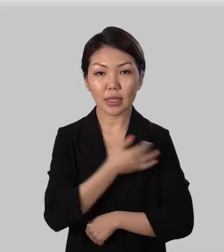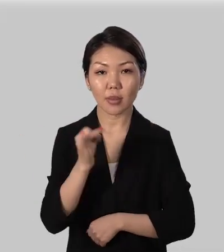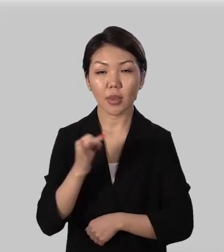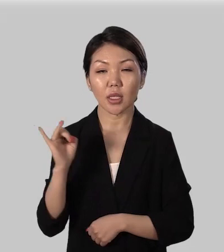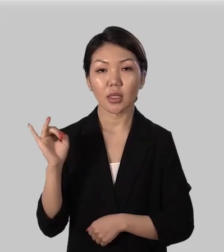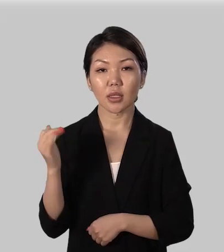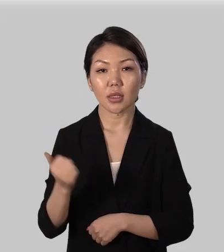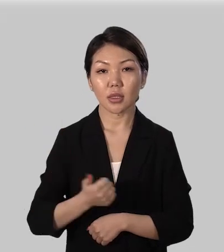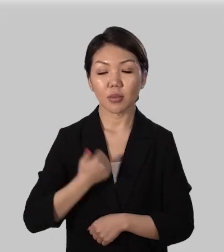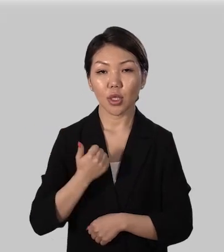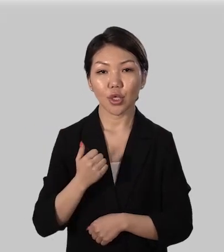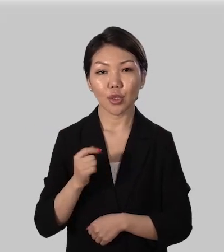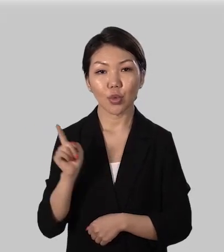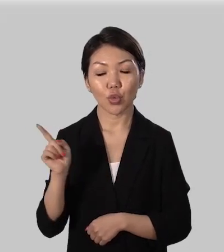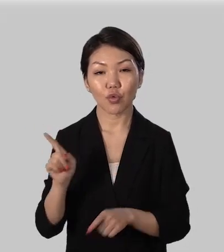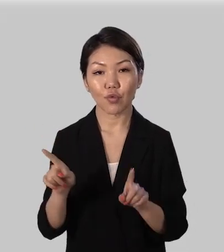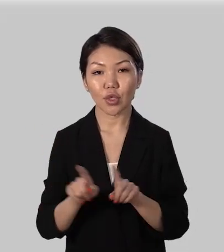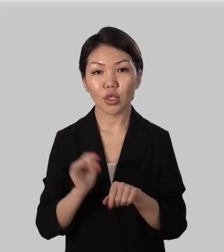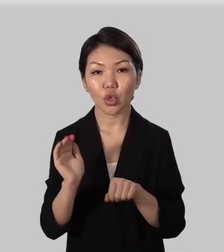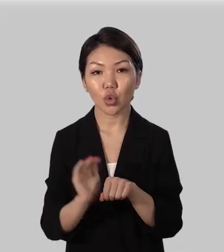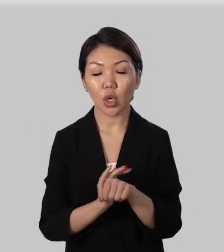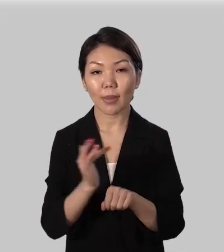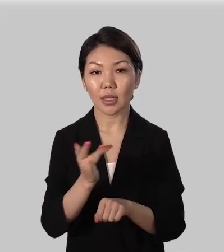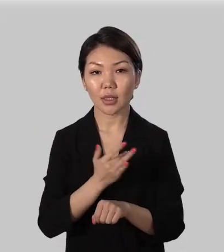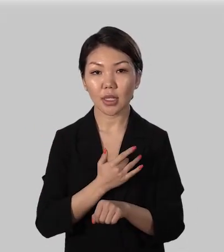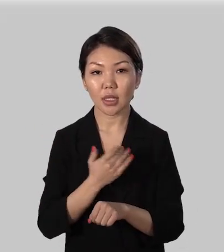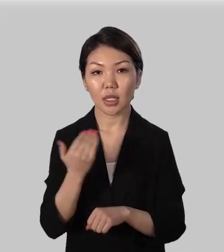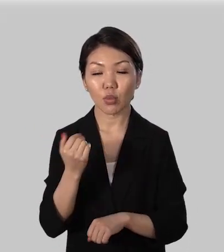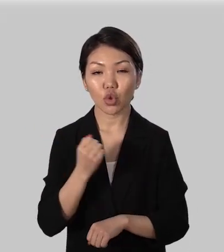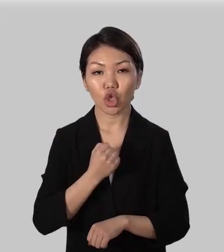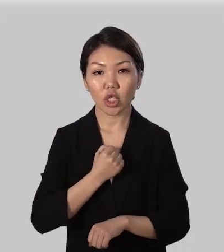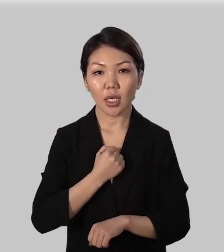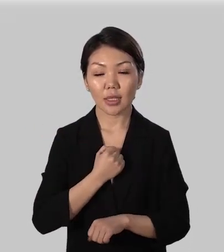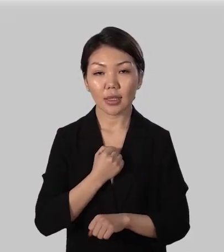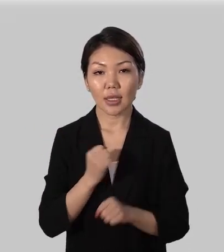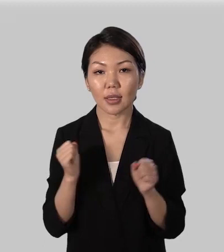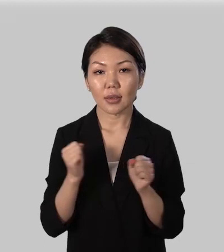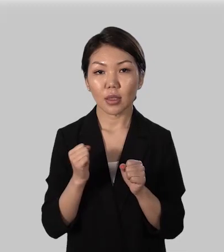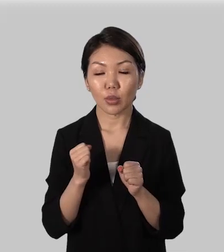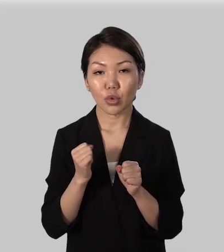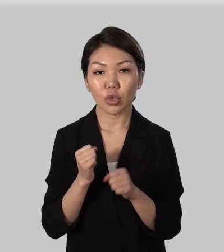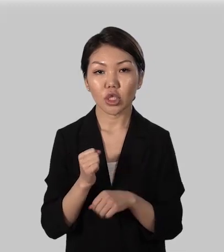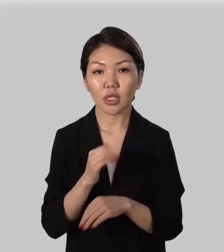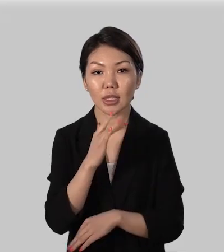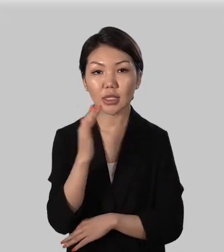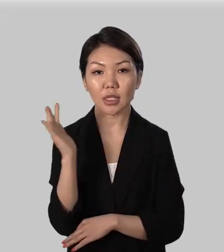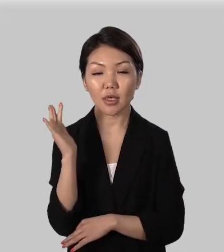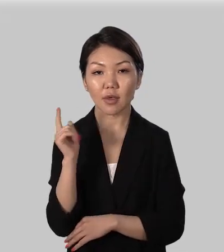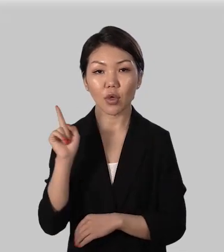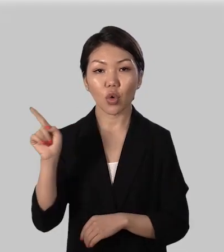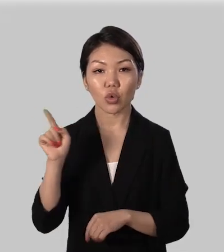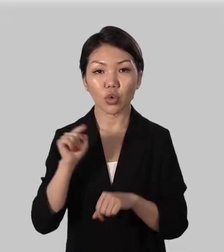сердце ему жалко замерзших нас ту же деревьев он чувствует их страх и хочет